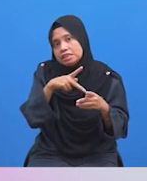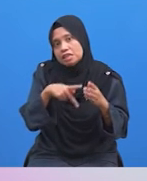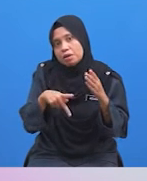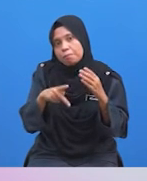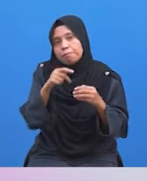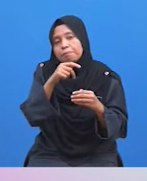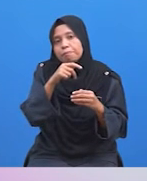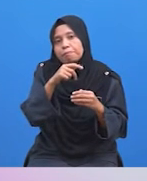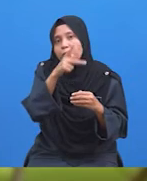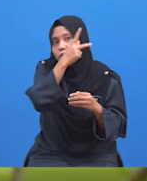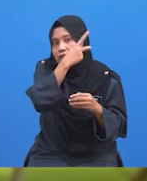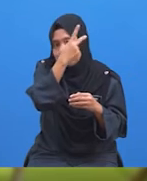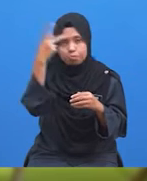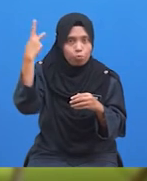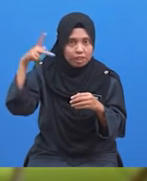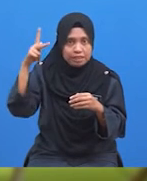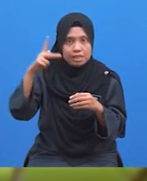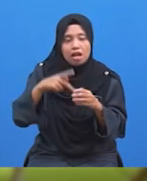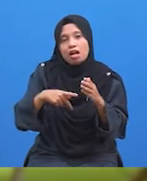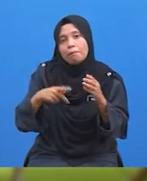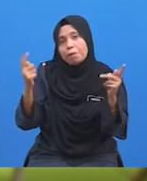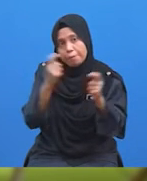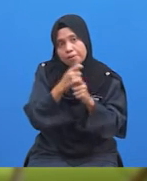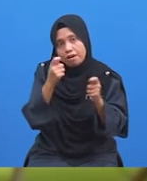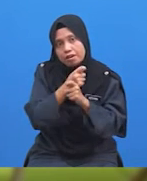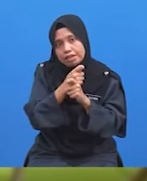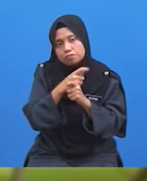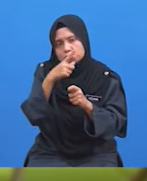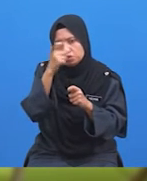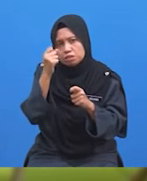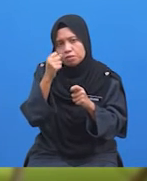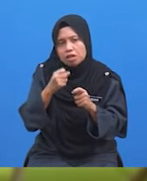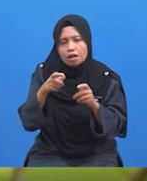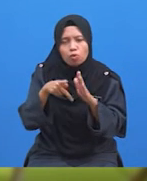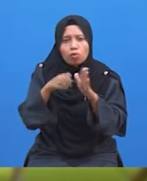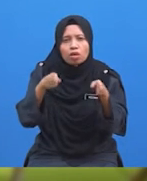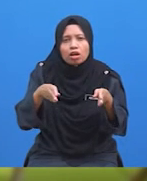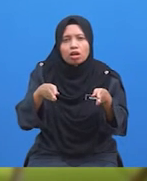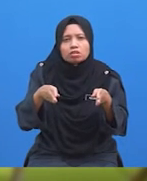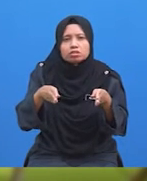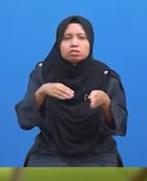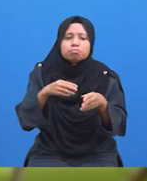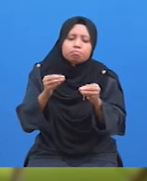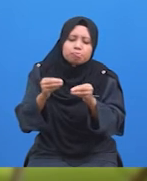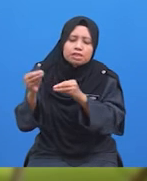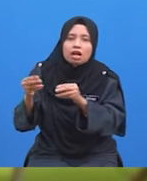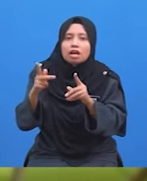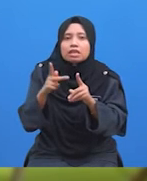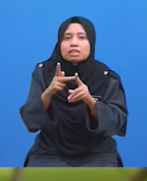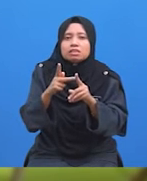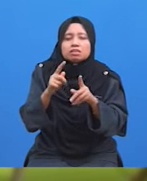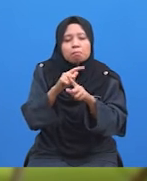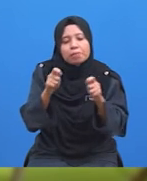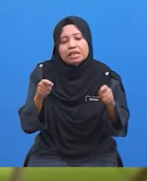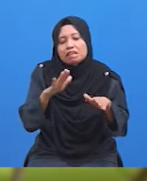kekacauan yang berlaku di sesuatu kawasan menyebabkan penduduk berpindah ke kawasan yang tiada